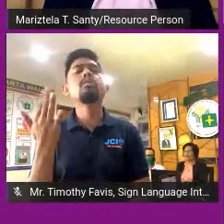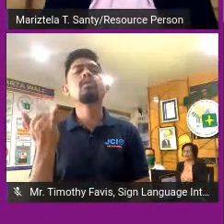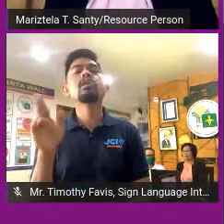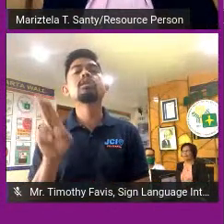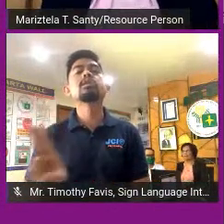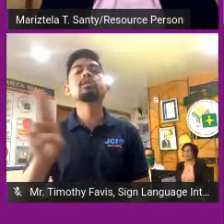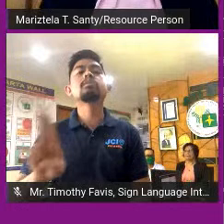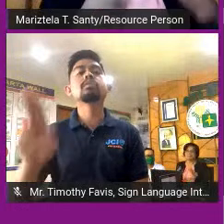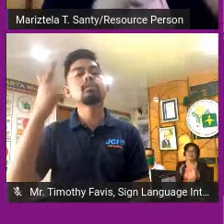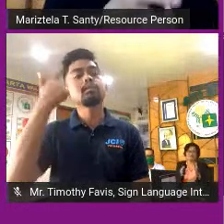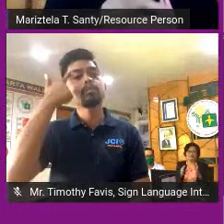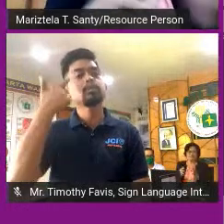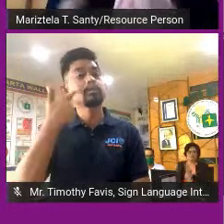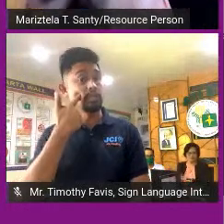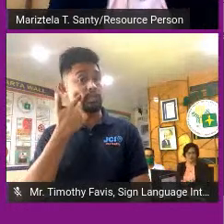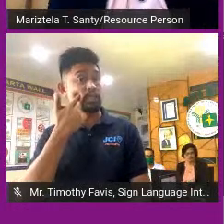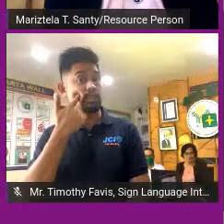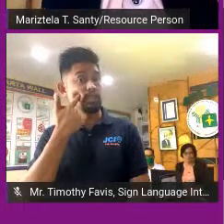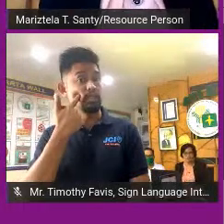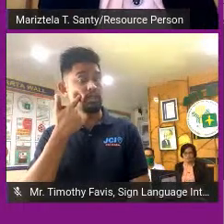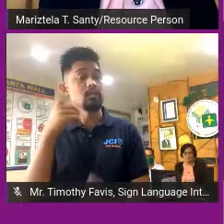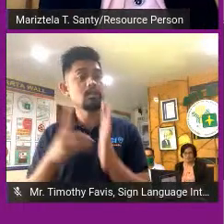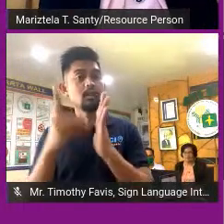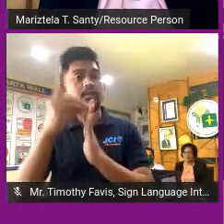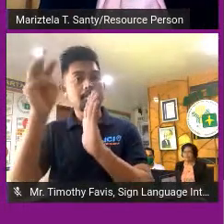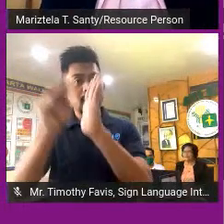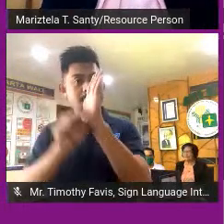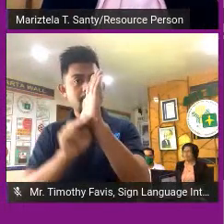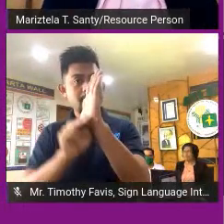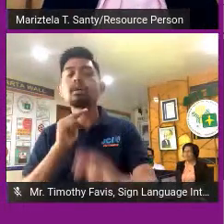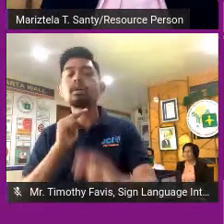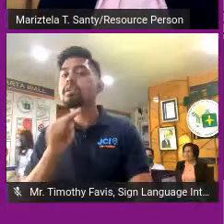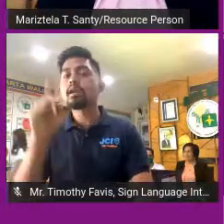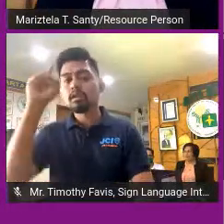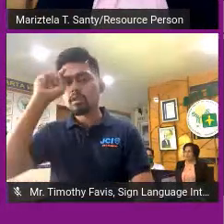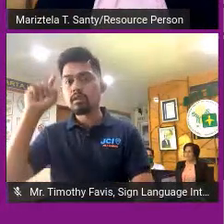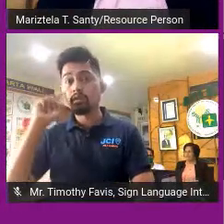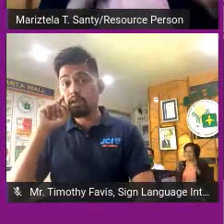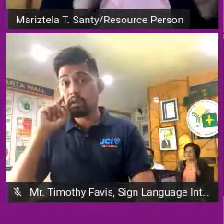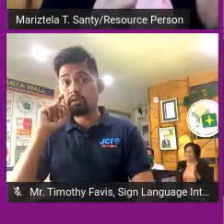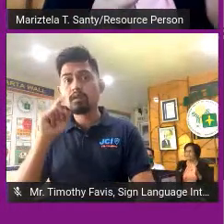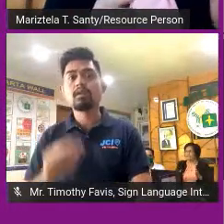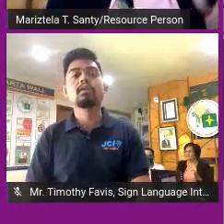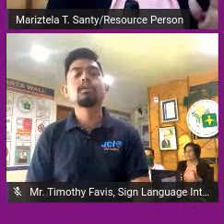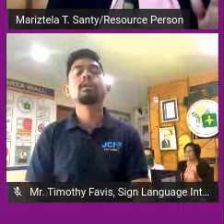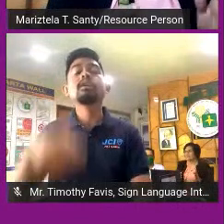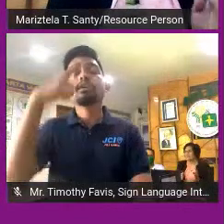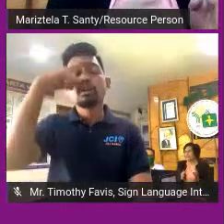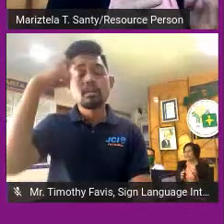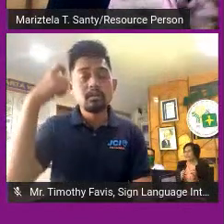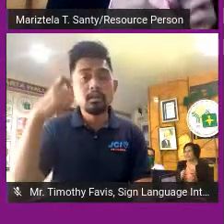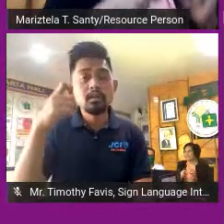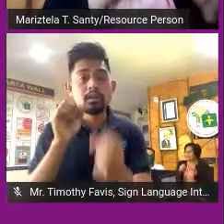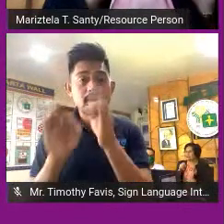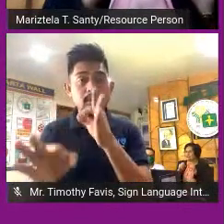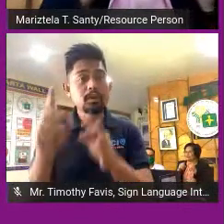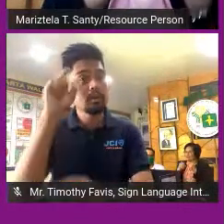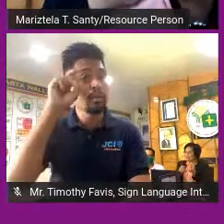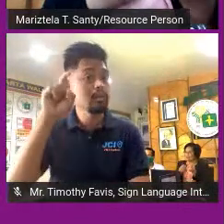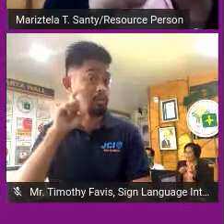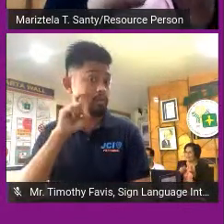in development, not sex in development? Kasi pag sex, it